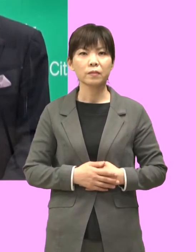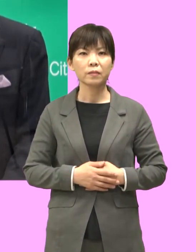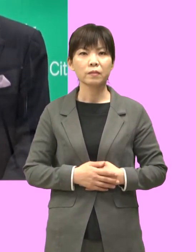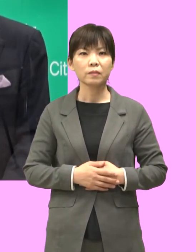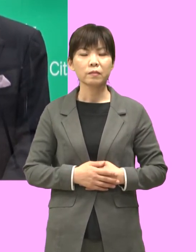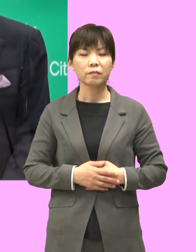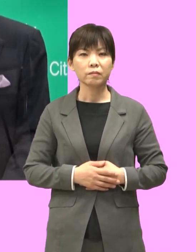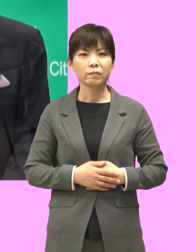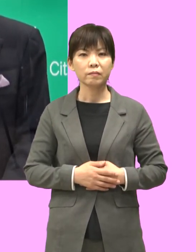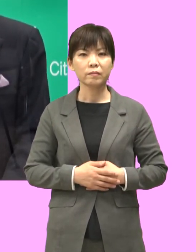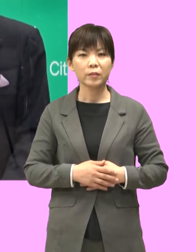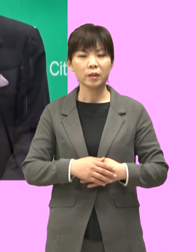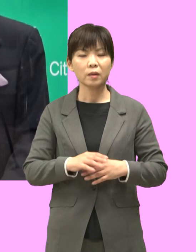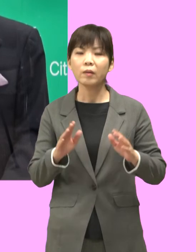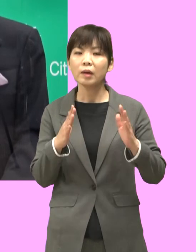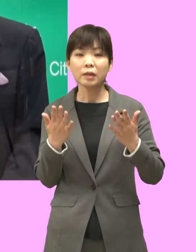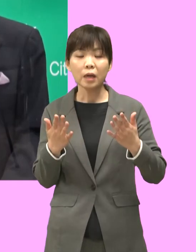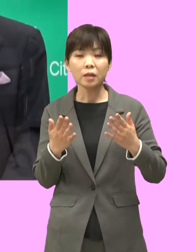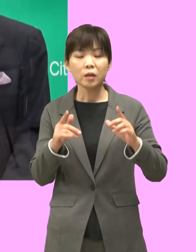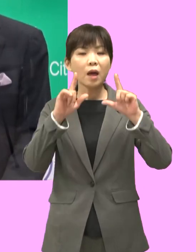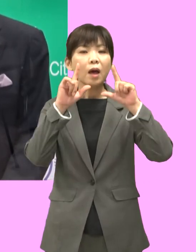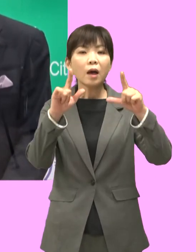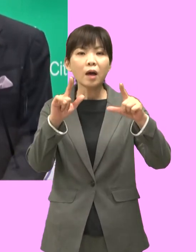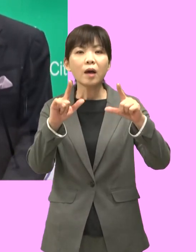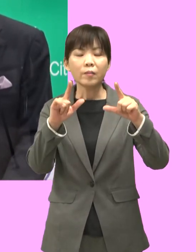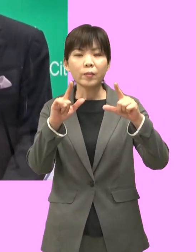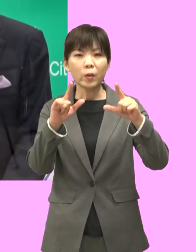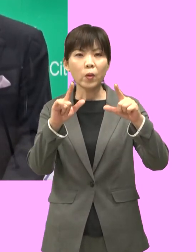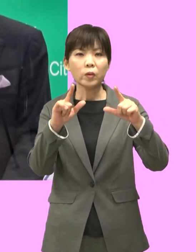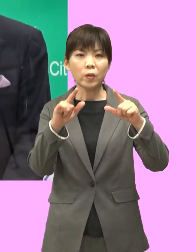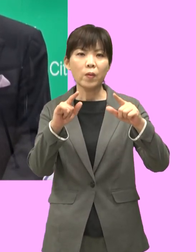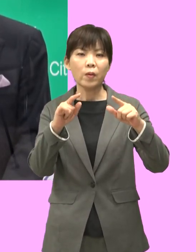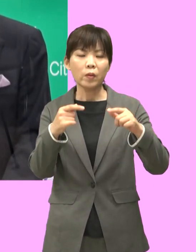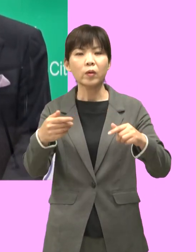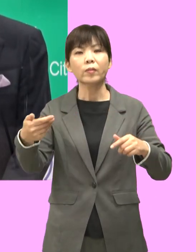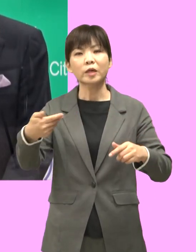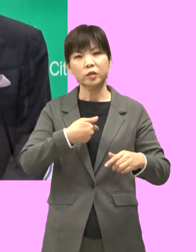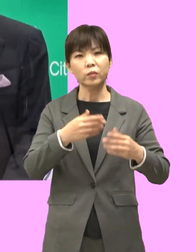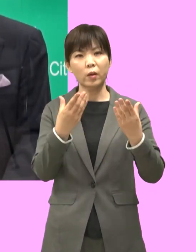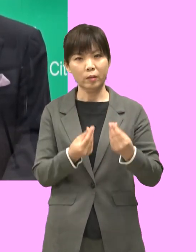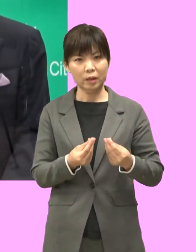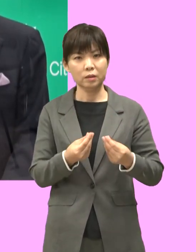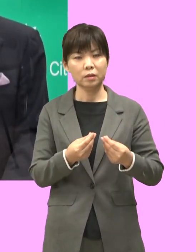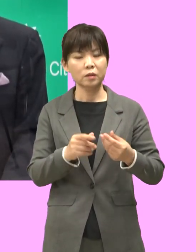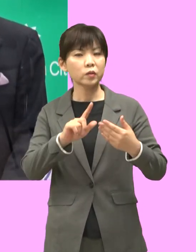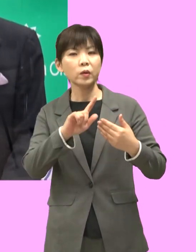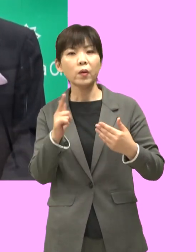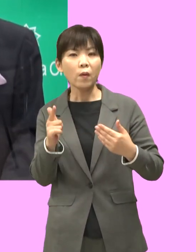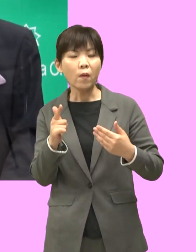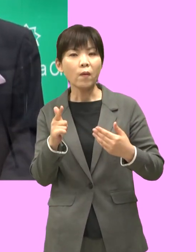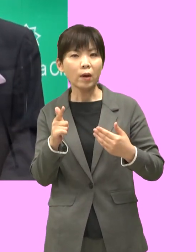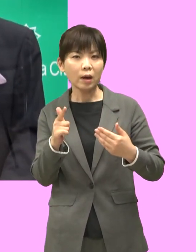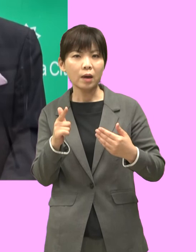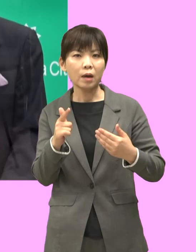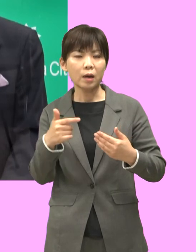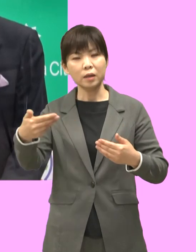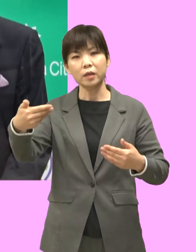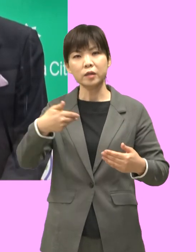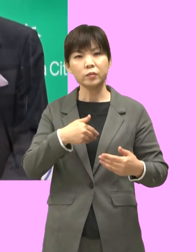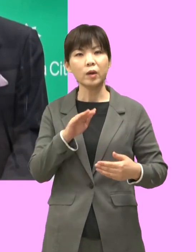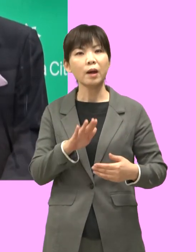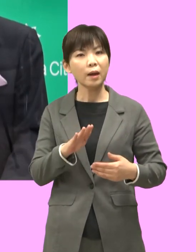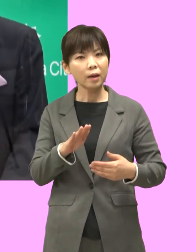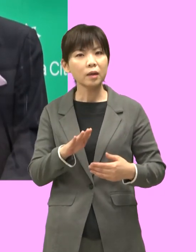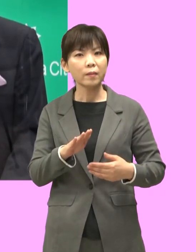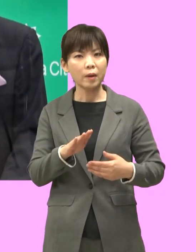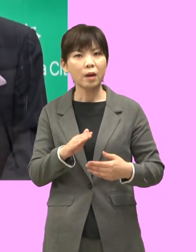はい、では内容ですので、発表事項につきましては以上とさせていただきます。それではその他の案件で、ご質問ございましたらお受け